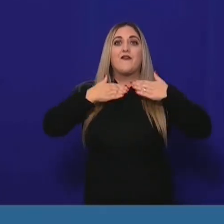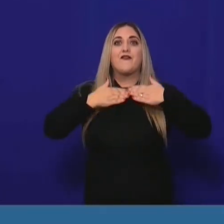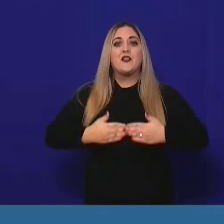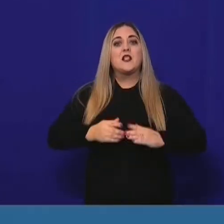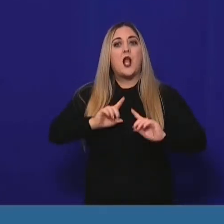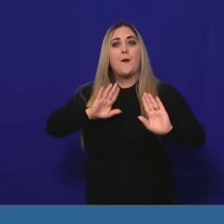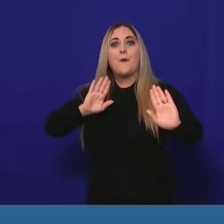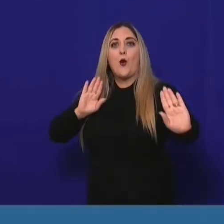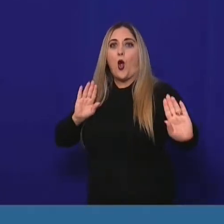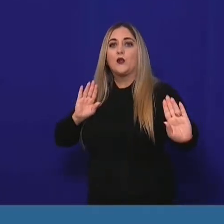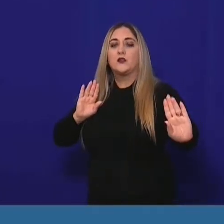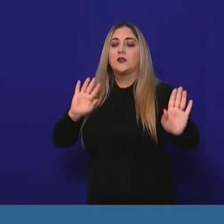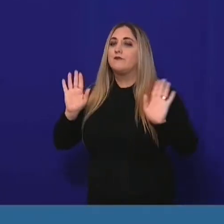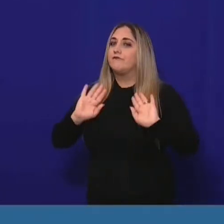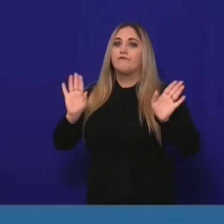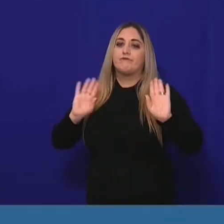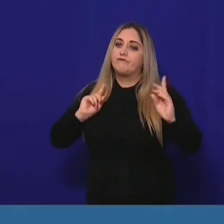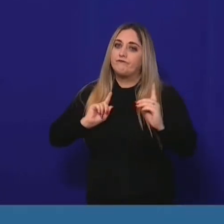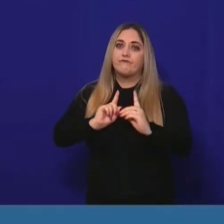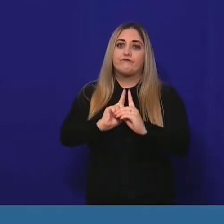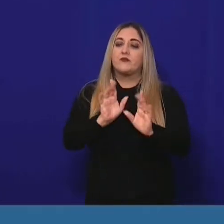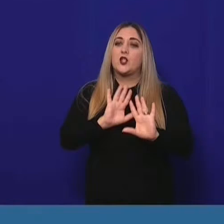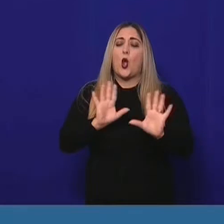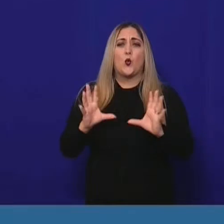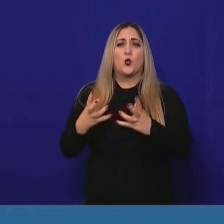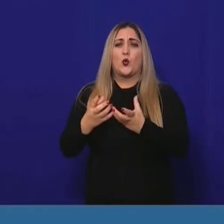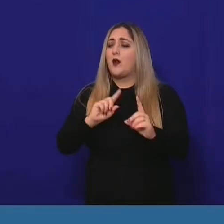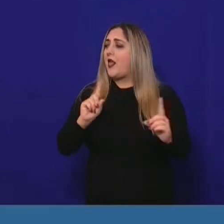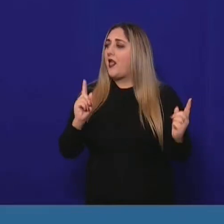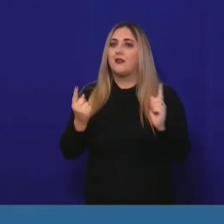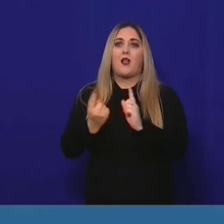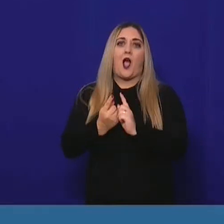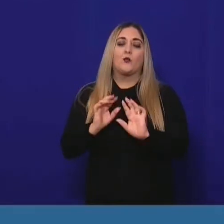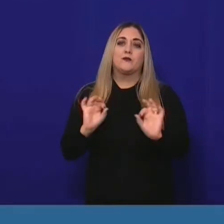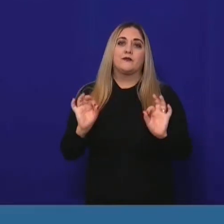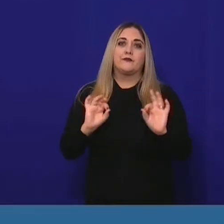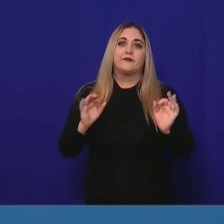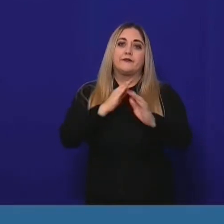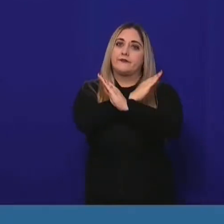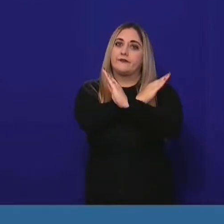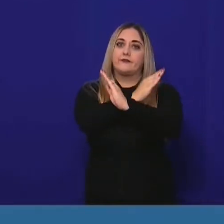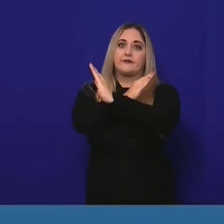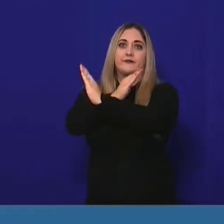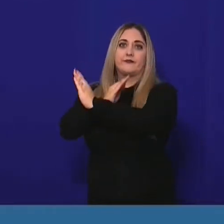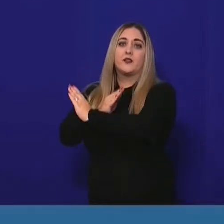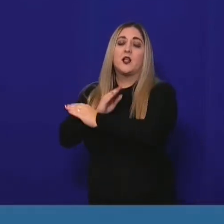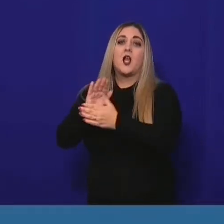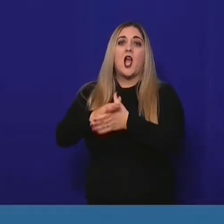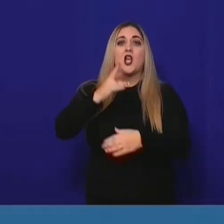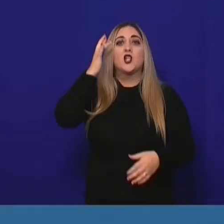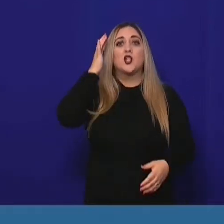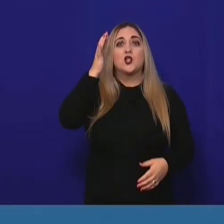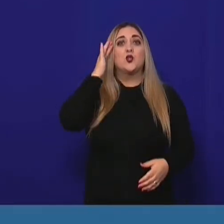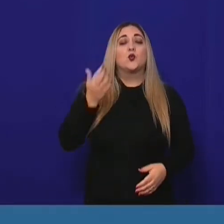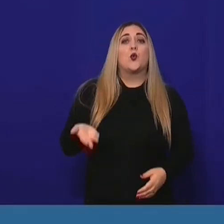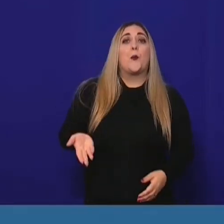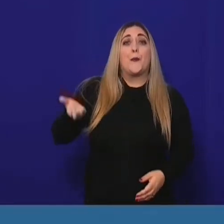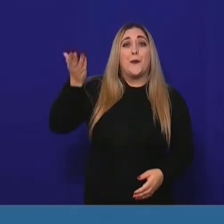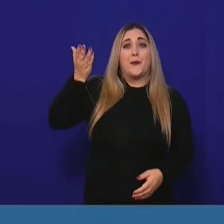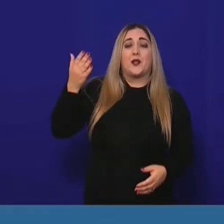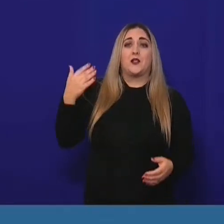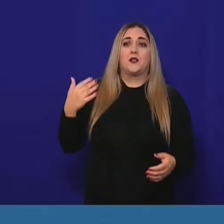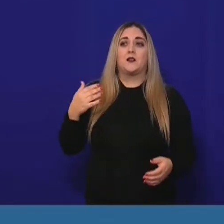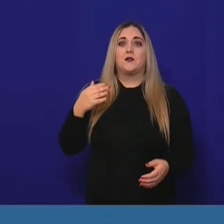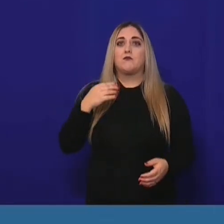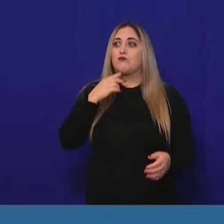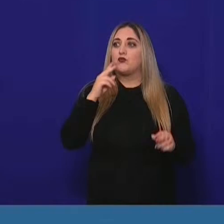l-physical distancing fejn nevitaw li jkollna gatherings. Għaliex huwa riskjus la darba inti tkun qed tiltaqa' ma' nies li